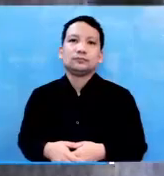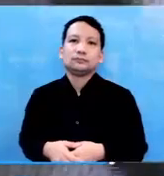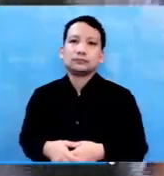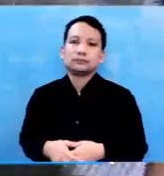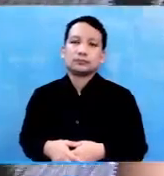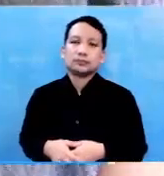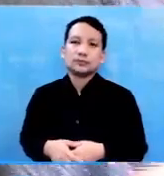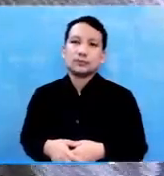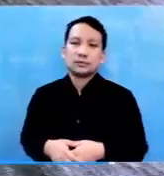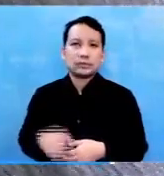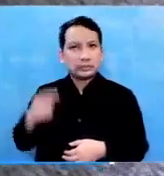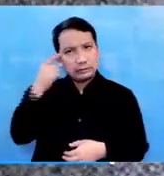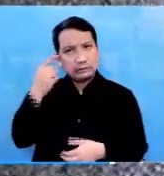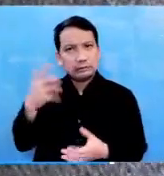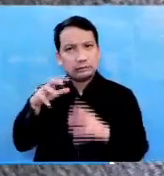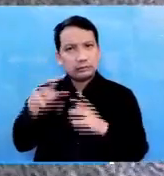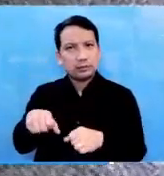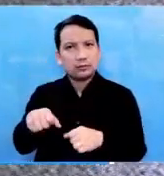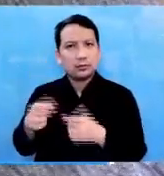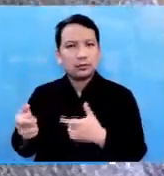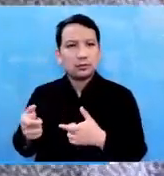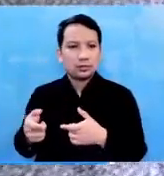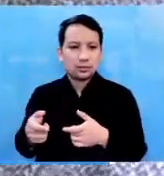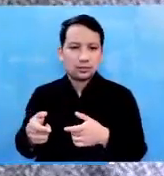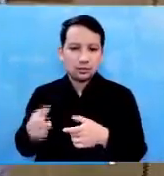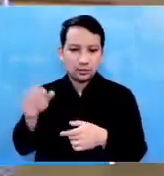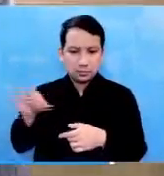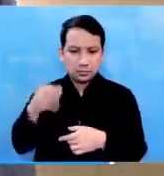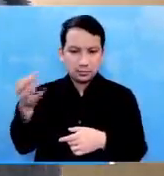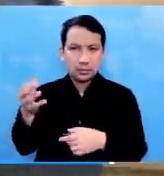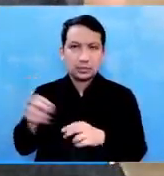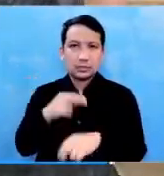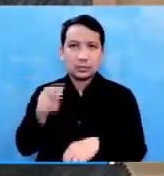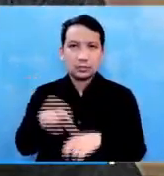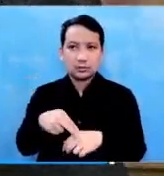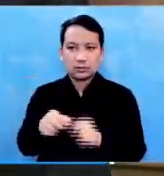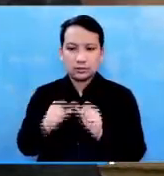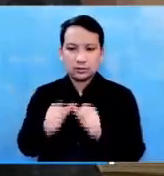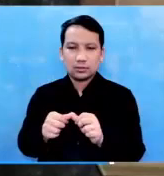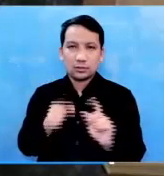Sa na-aresto natin na French national,